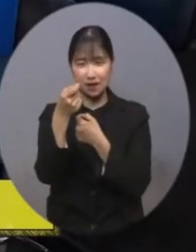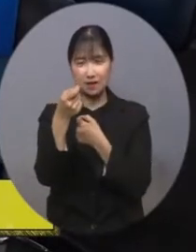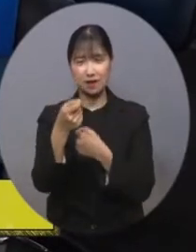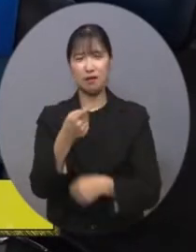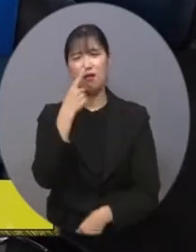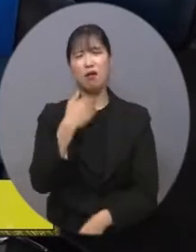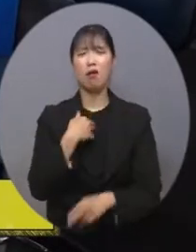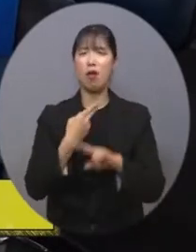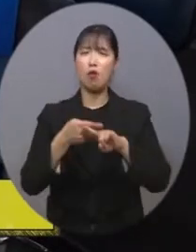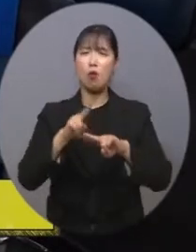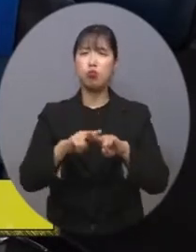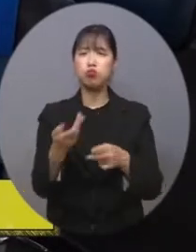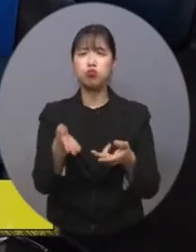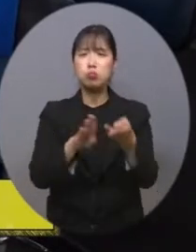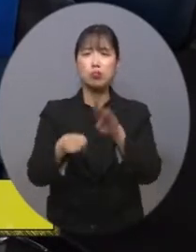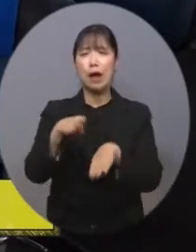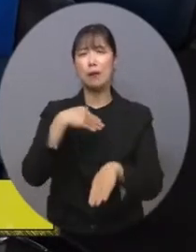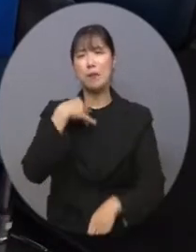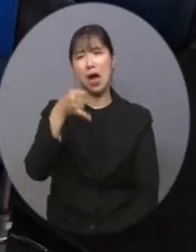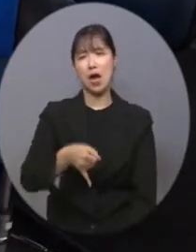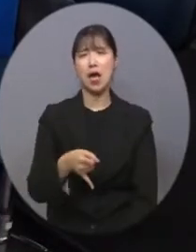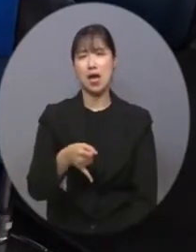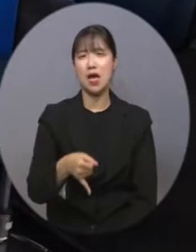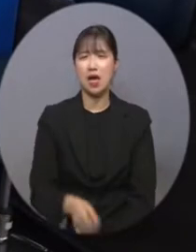네. 제가 선물 포장 정말 못하거든요.